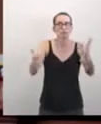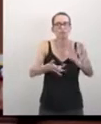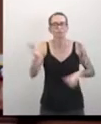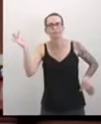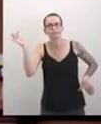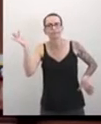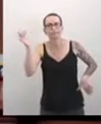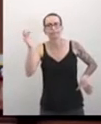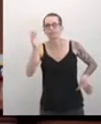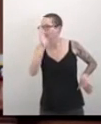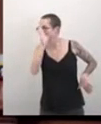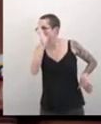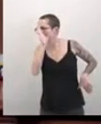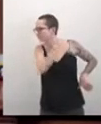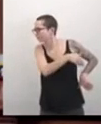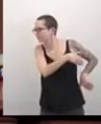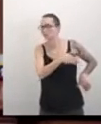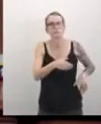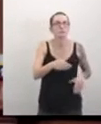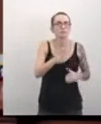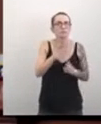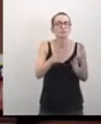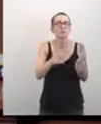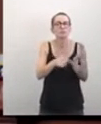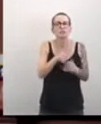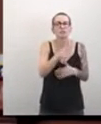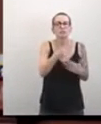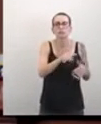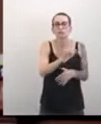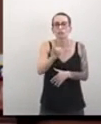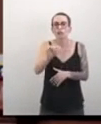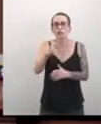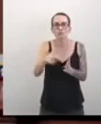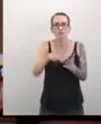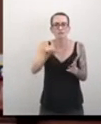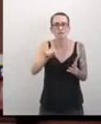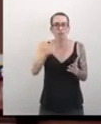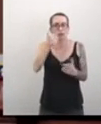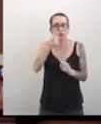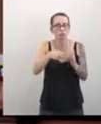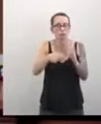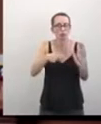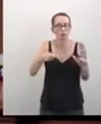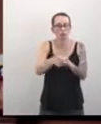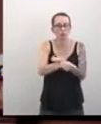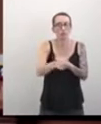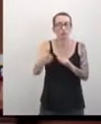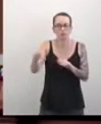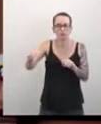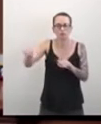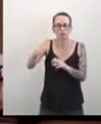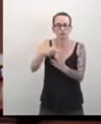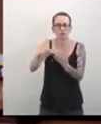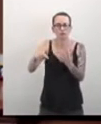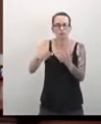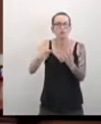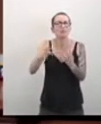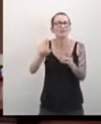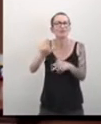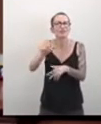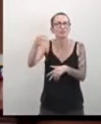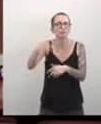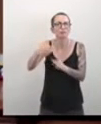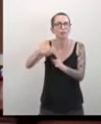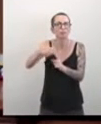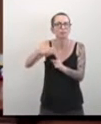Entre 2017 et 2020, pour 1 euro investi ou financé, les plus grandes banques françaises ont en moyenne augmenté de plus de 2% leurs